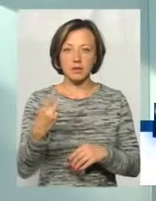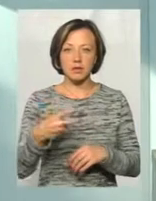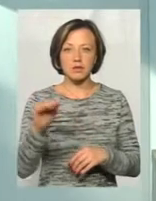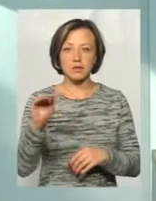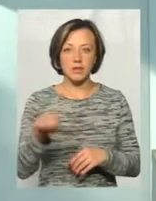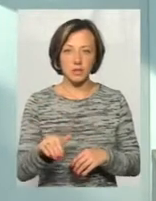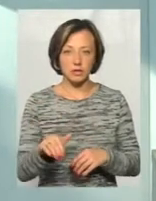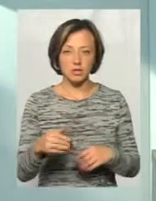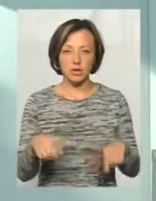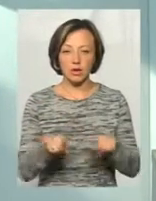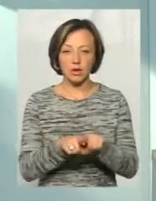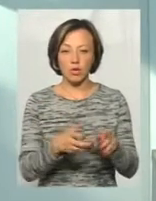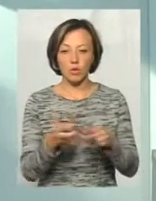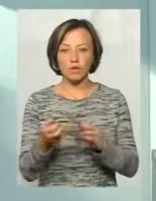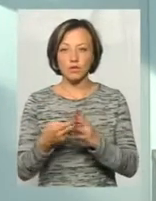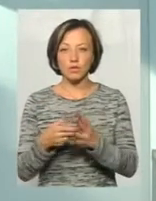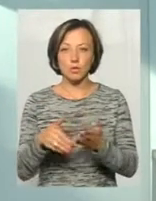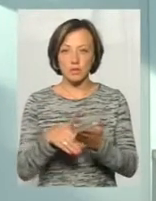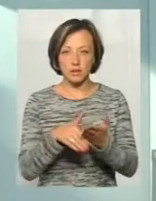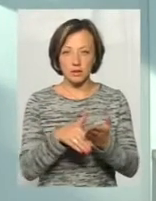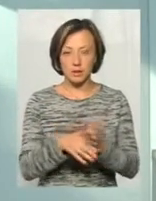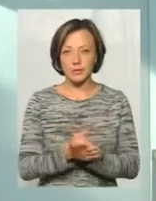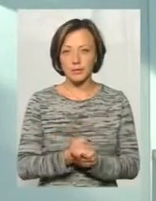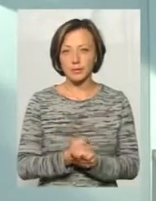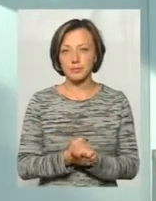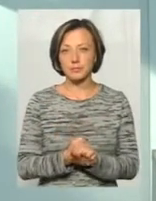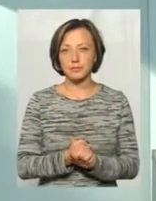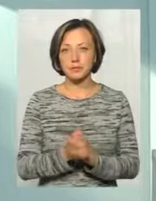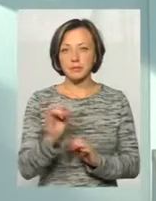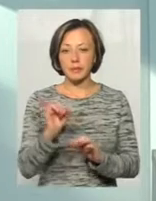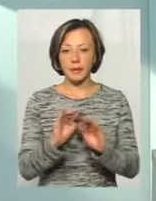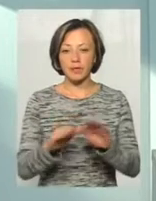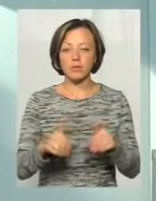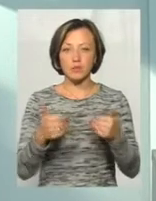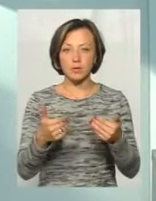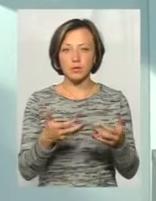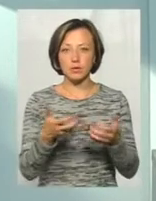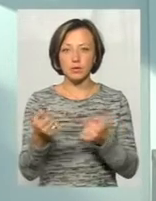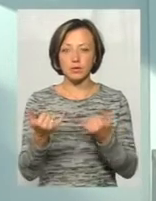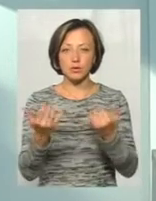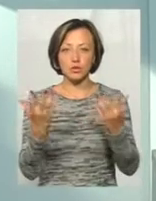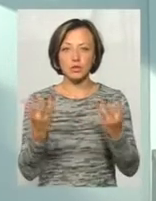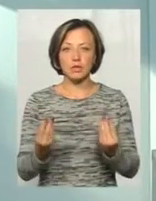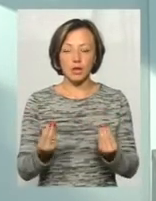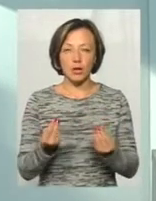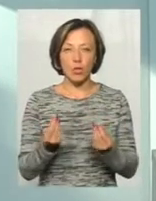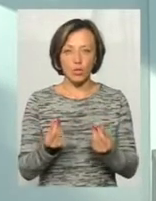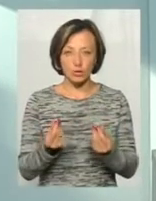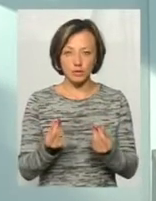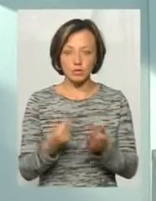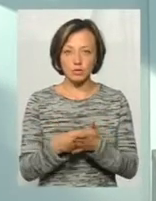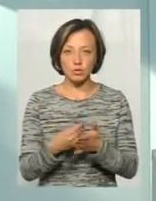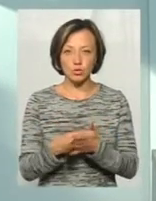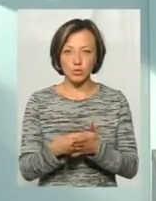тисяч таких одержувачів субсидій. Їм пропонується отримувати на сьогоднішній день кошти у